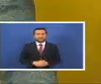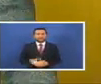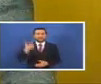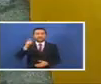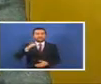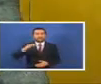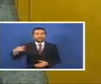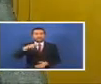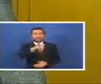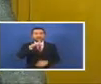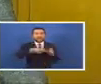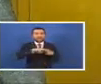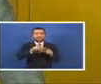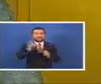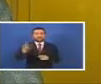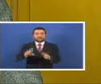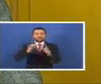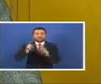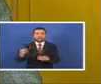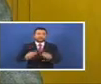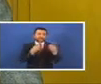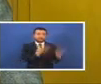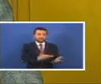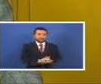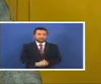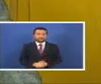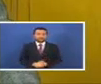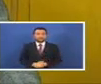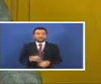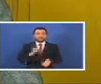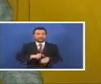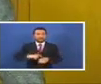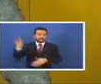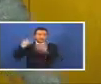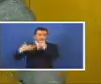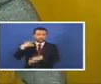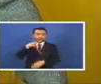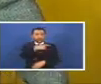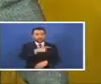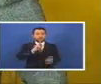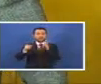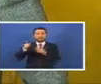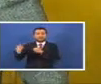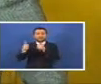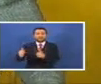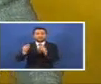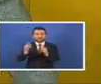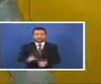Cemaat Ahmet Şık'ı mahkemeye vermiş. Zamanında onun yargılaması